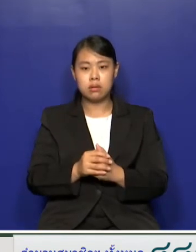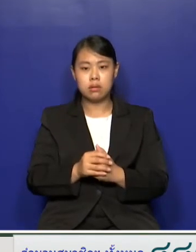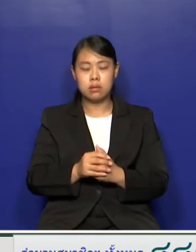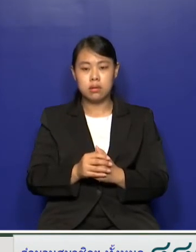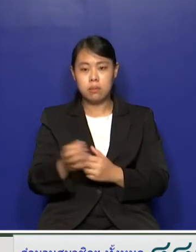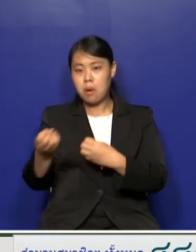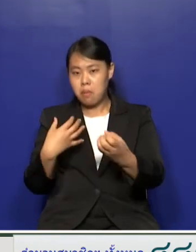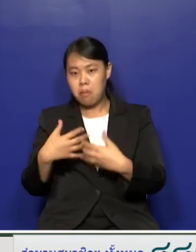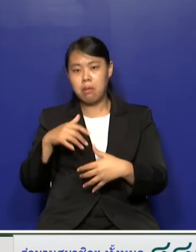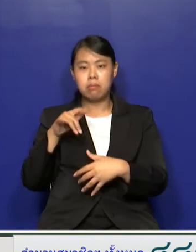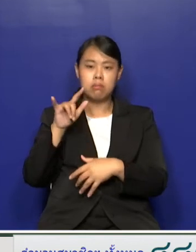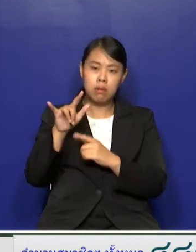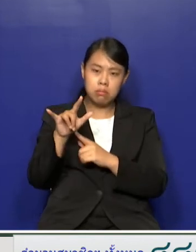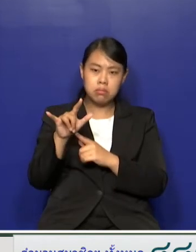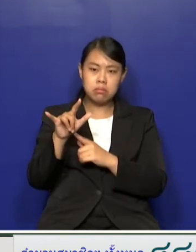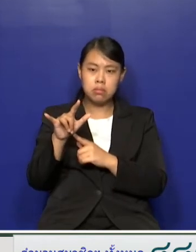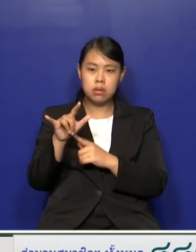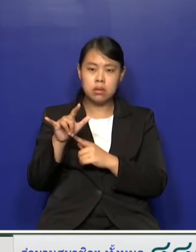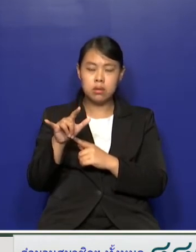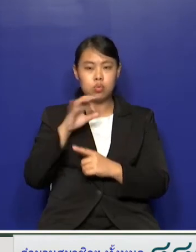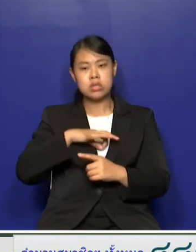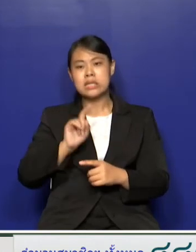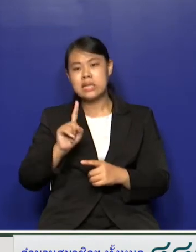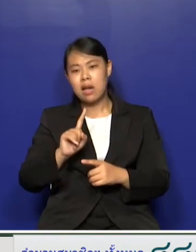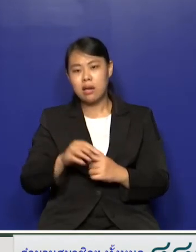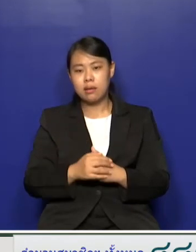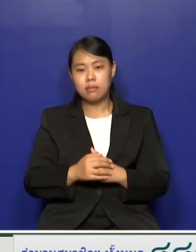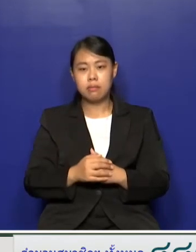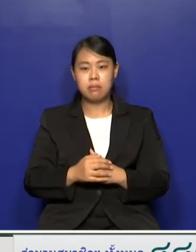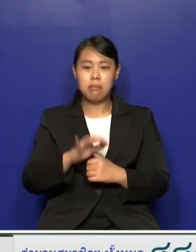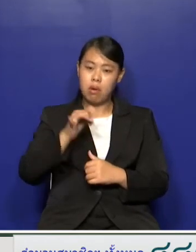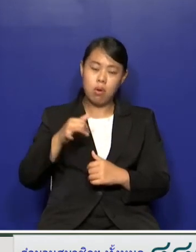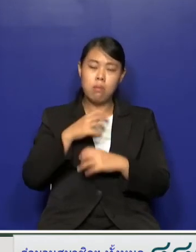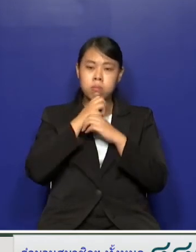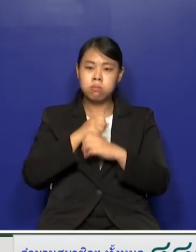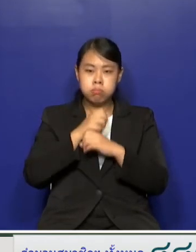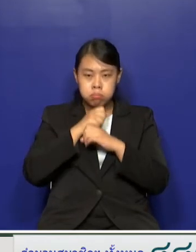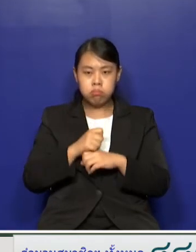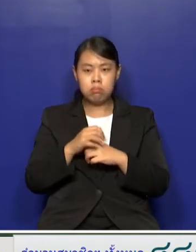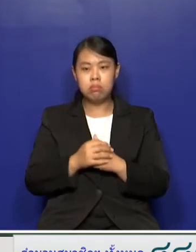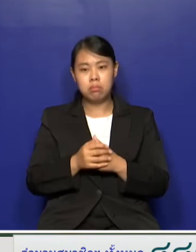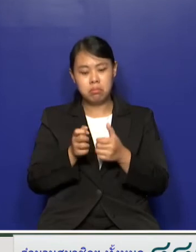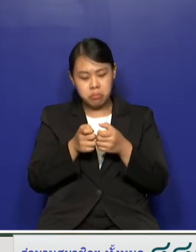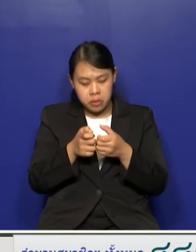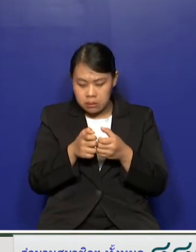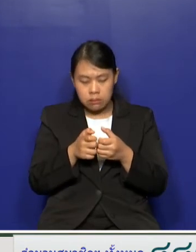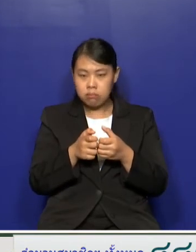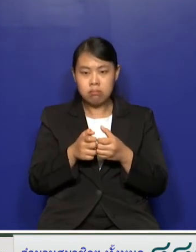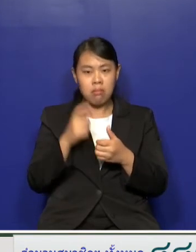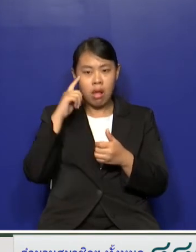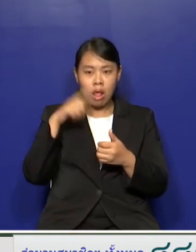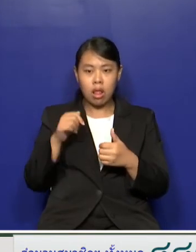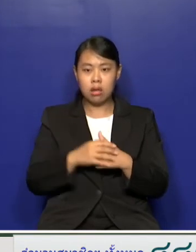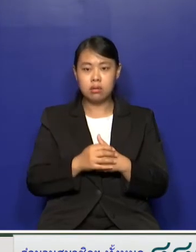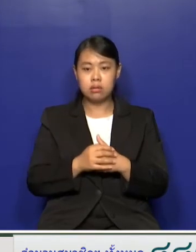เครื่องบินในเที่ยวนั้นเพราะว่าไงบางคนคนแก่ครับก็กรอกให้เป็นและแล้วเจ้าหน้าที่